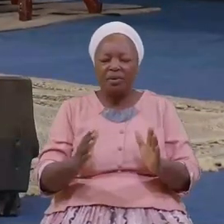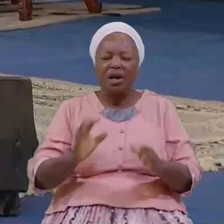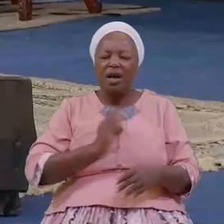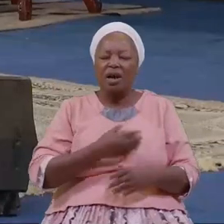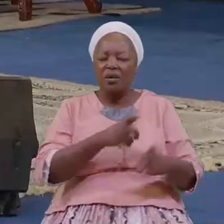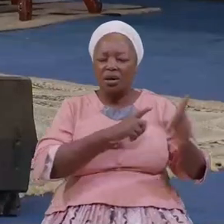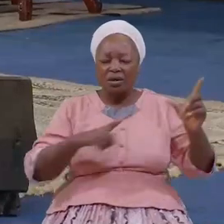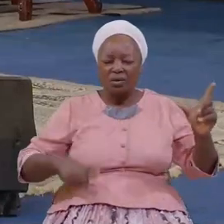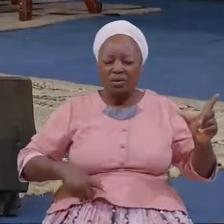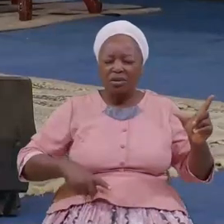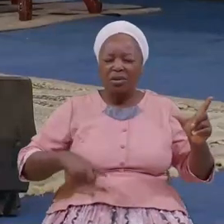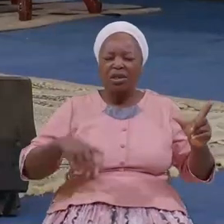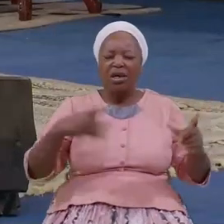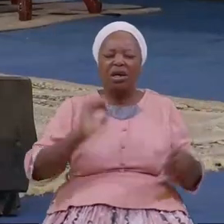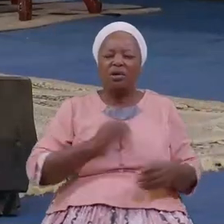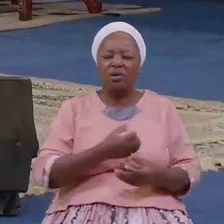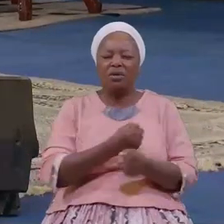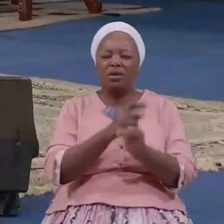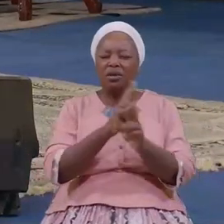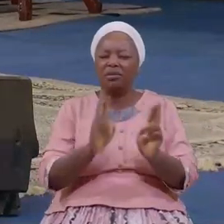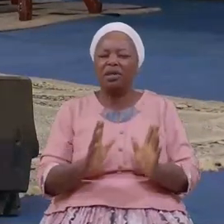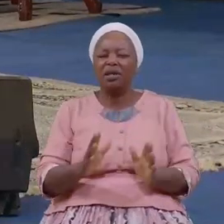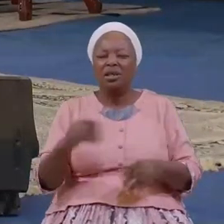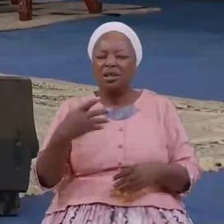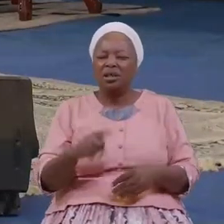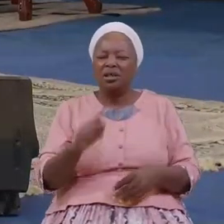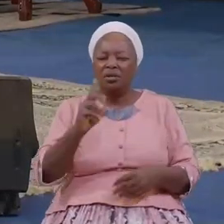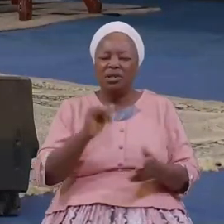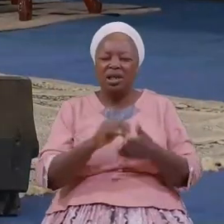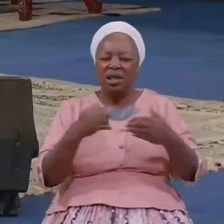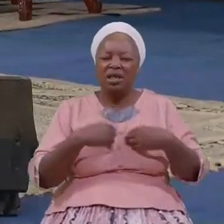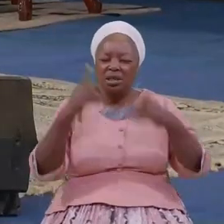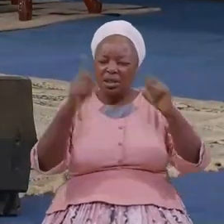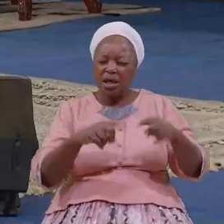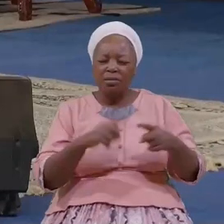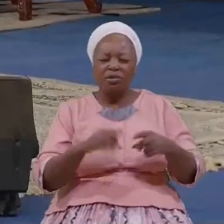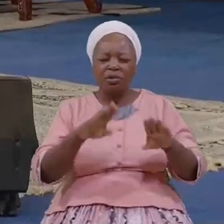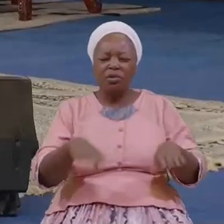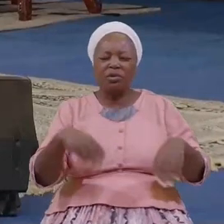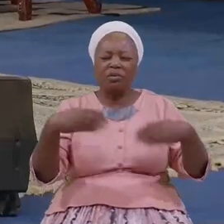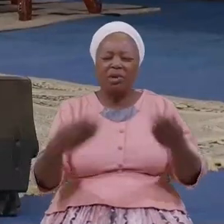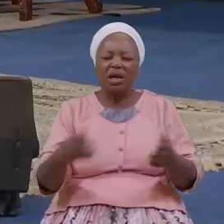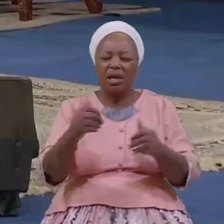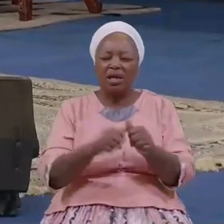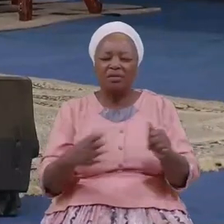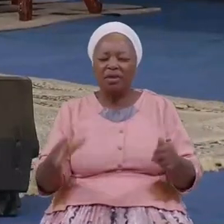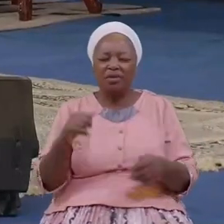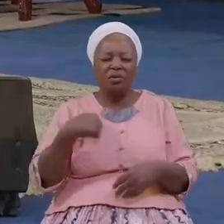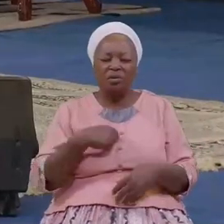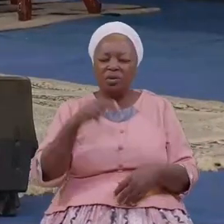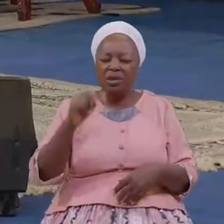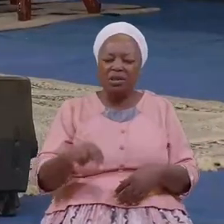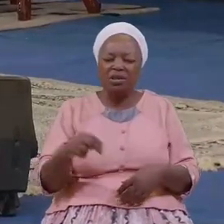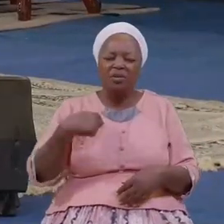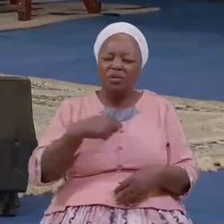notre Rédempteur, notre rançon et celui-là qui est venu pouvoir à tout ce dont nous avons